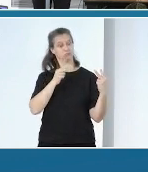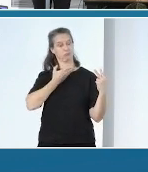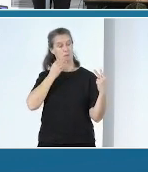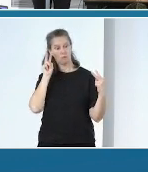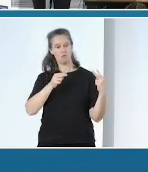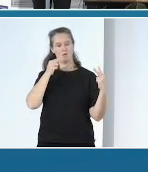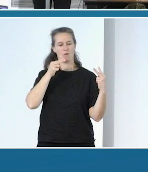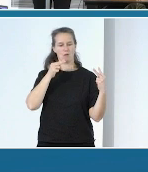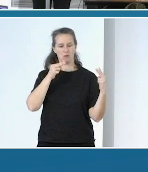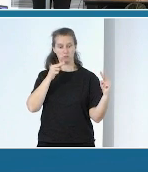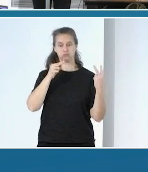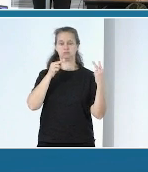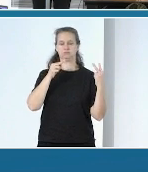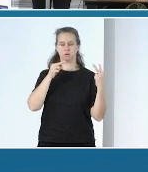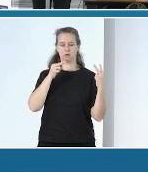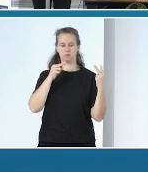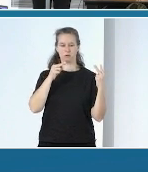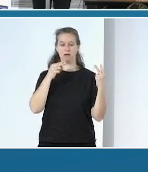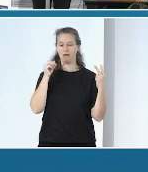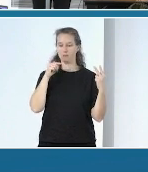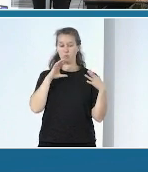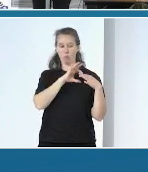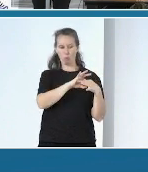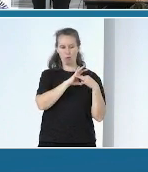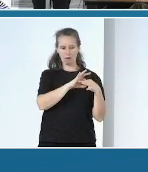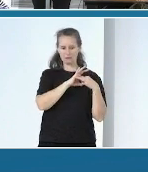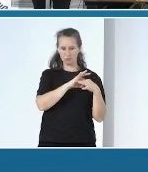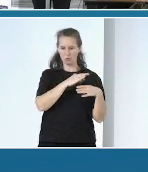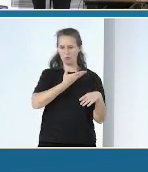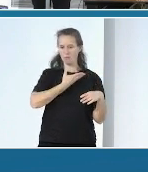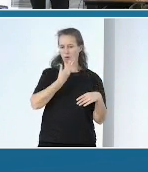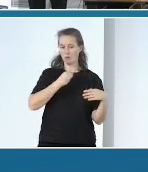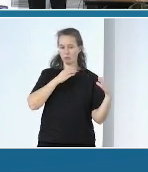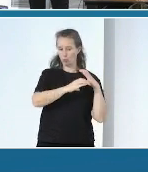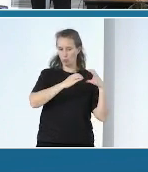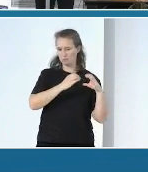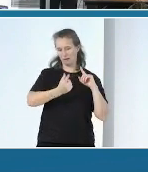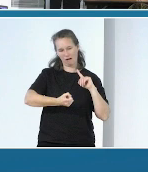mère pour que puisse s'installer cette relation mère-enfant et la communication.